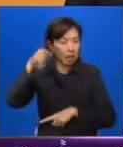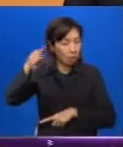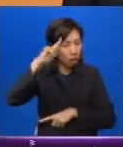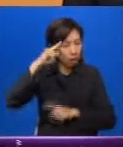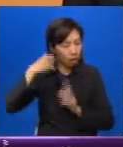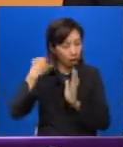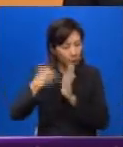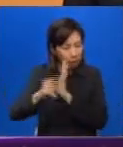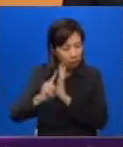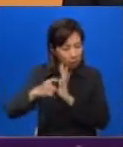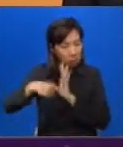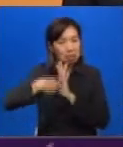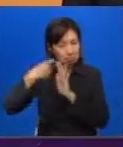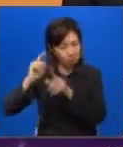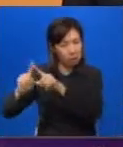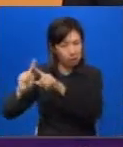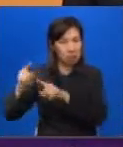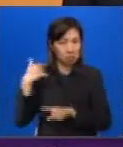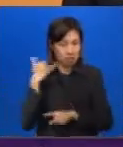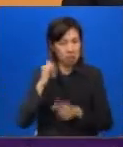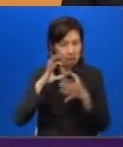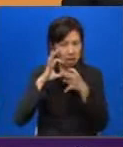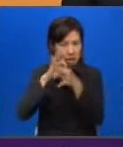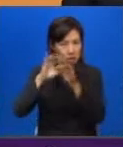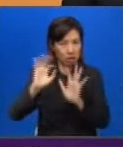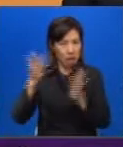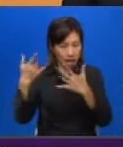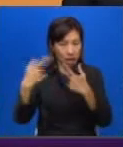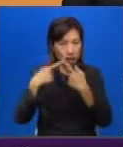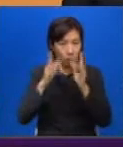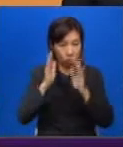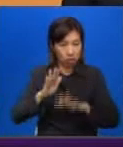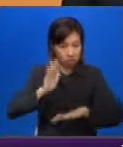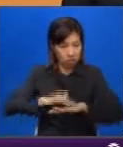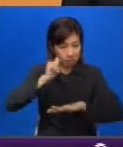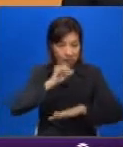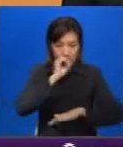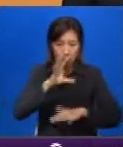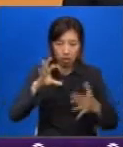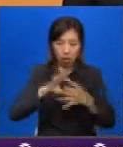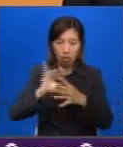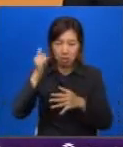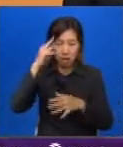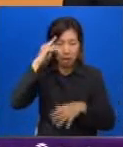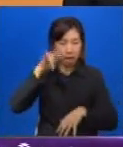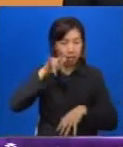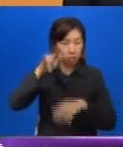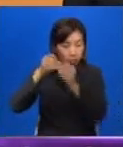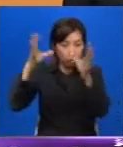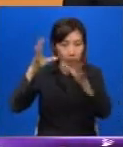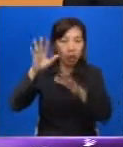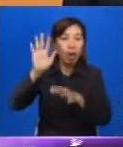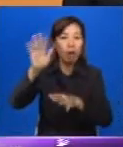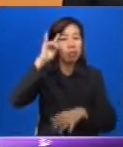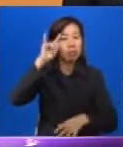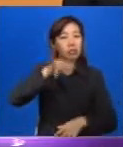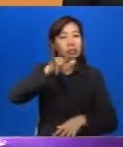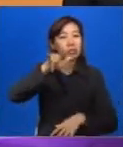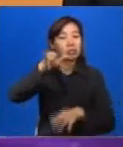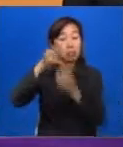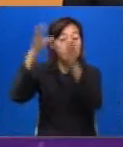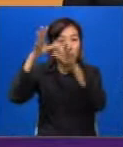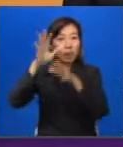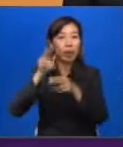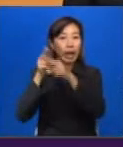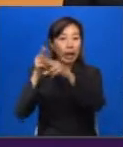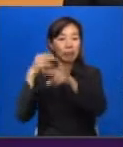นะคะแต่ว่าในส่วนของผู้เชี่ยวชาญเองก็ได้มีการเน้นน้ำหนักไปที่การระเบิดแบบเฉียบพลันกลางอากาศทำให้เครื่องบิน